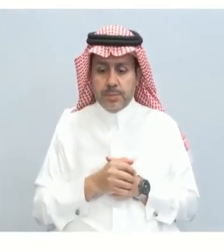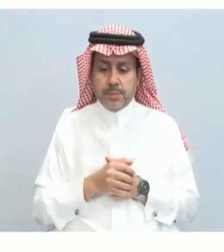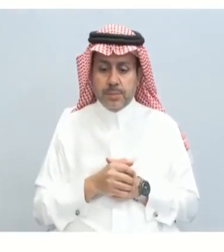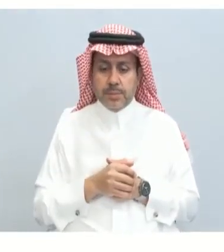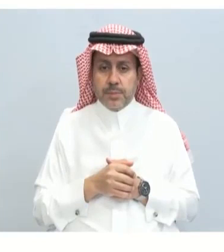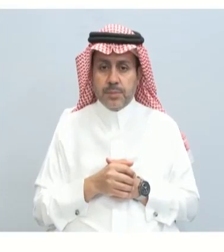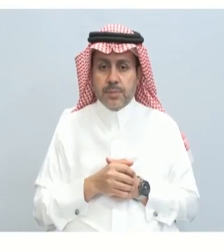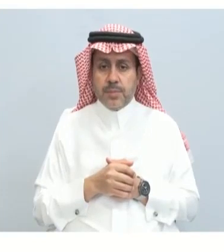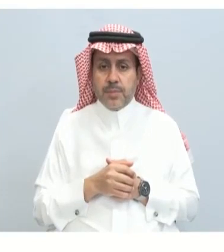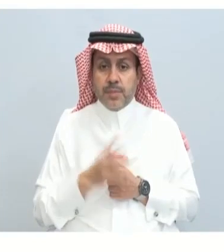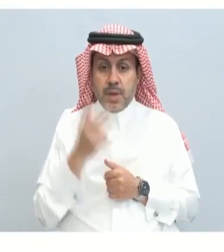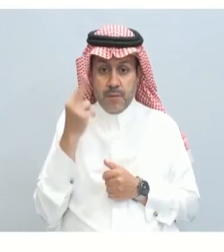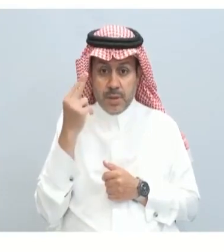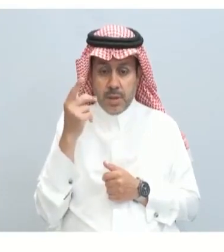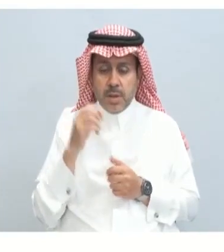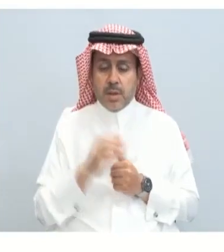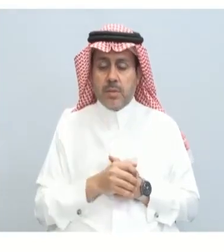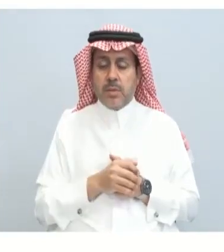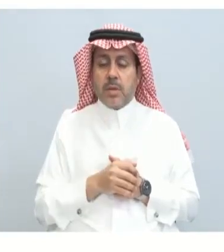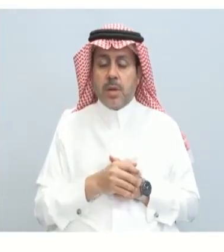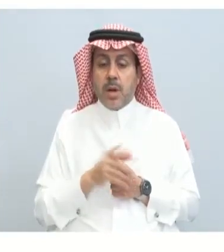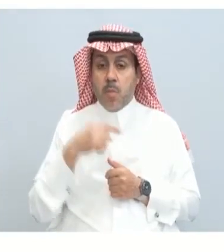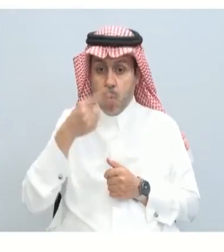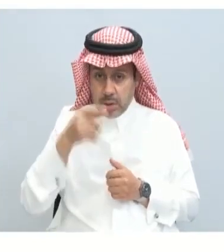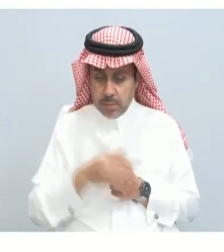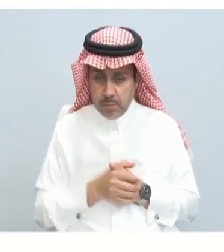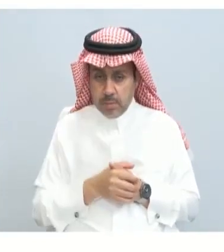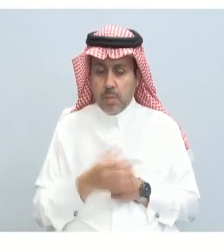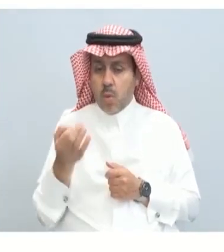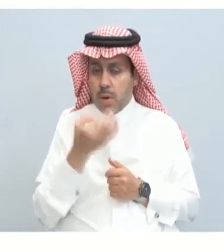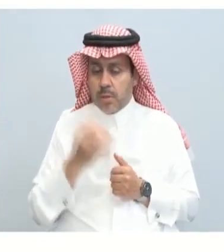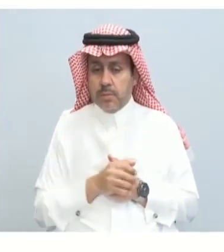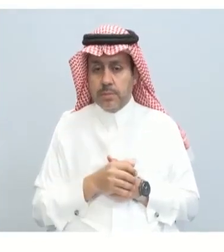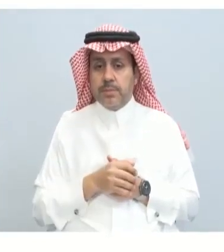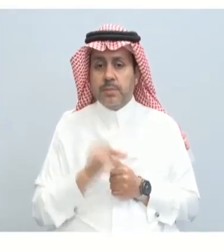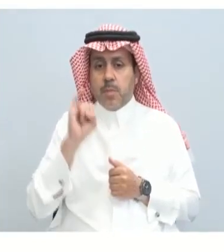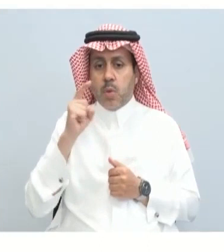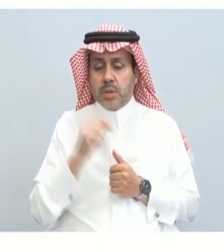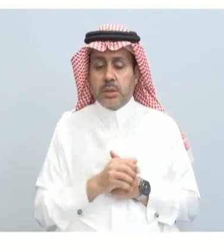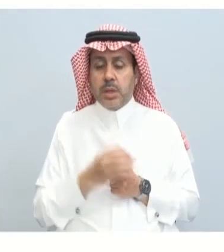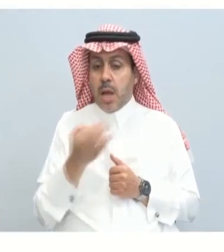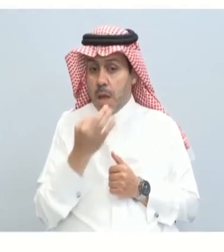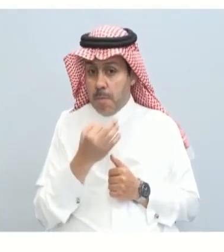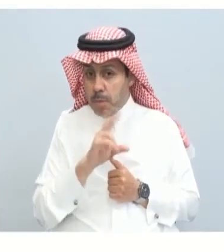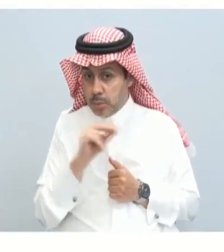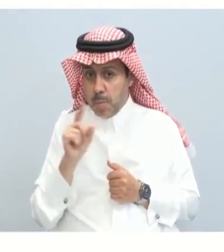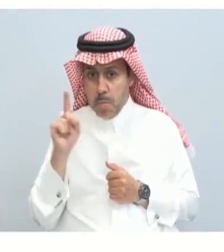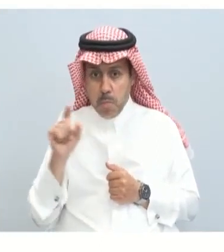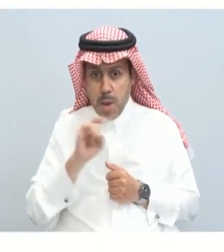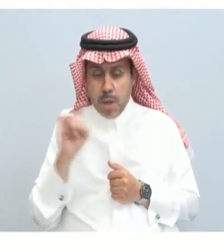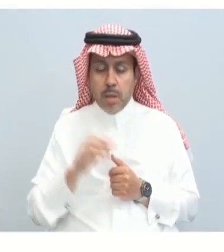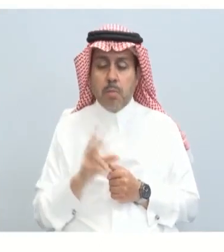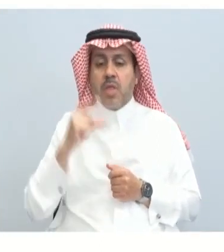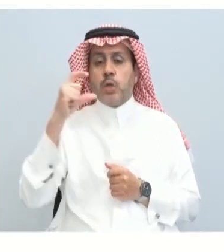الثمن فهتان قرينتان تدلان المخاطب او القارئ على ان مراجعه على كلامه معاذ على سبيل المبالغه مثل